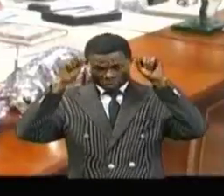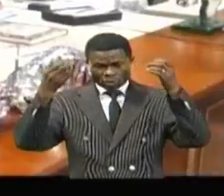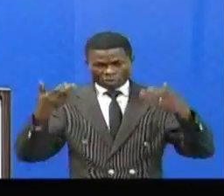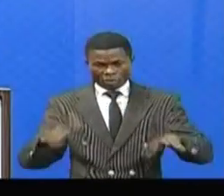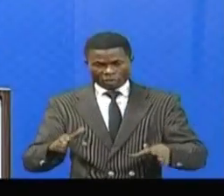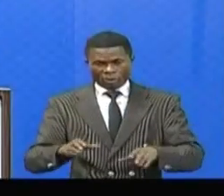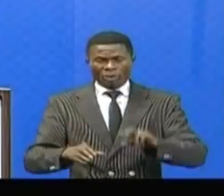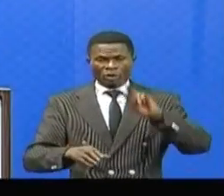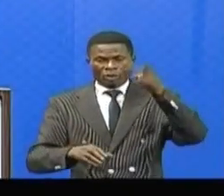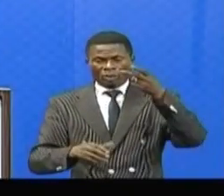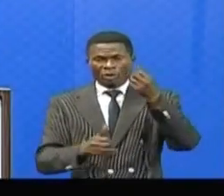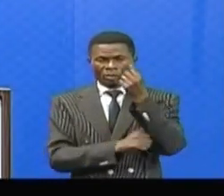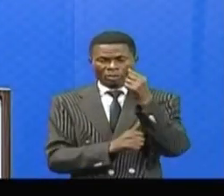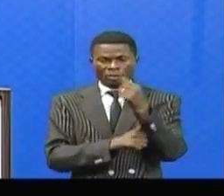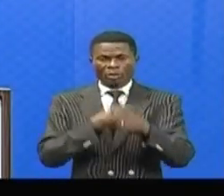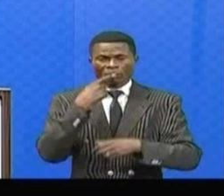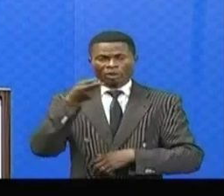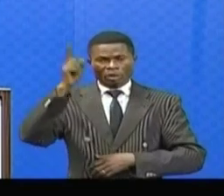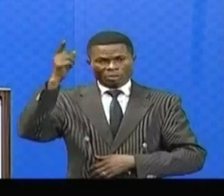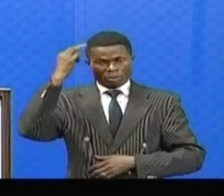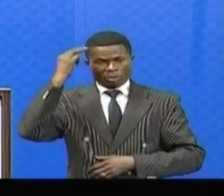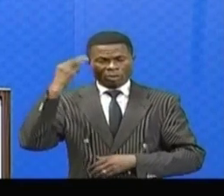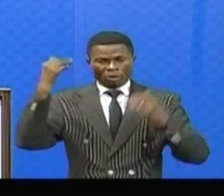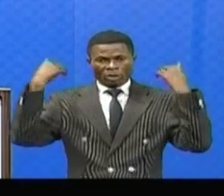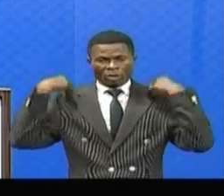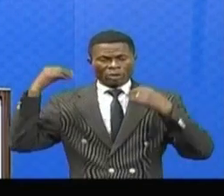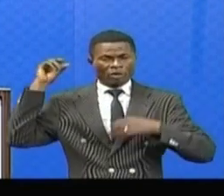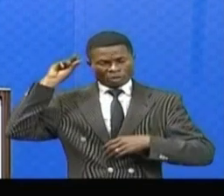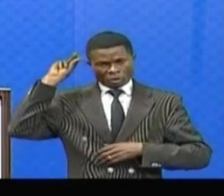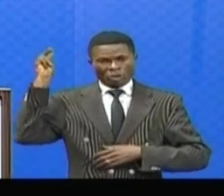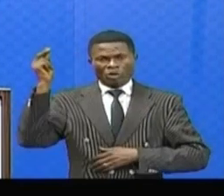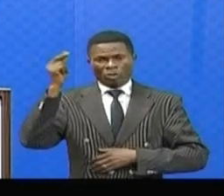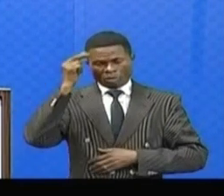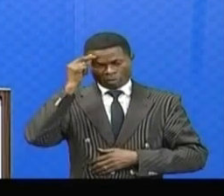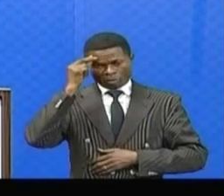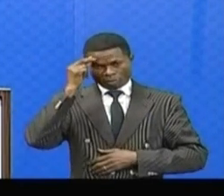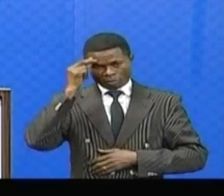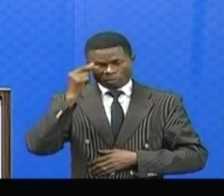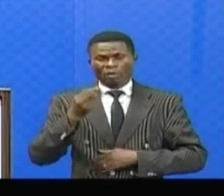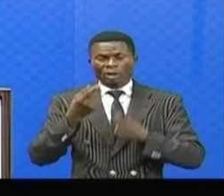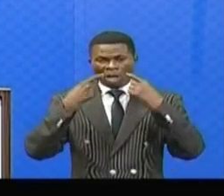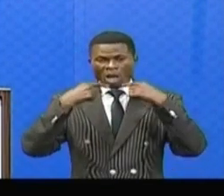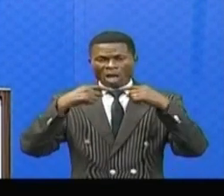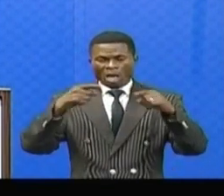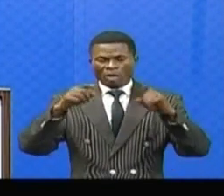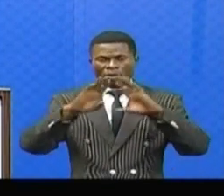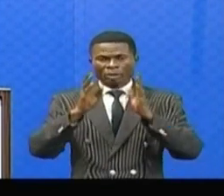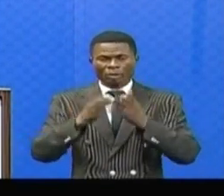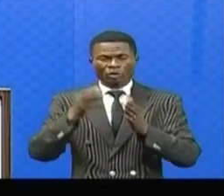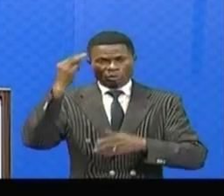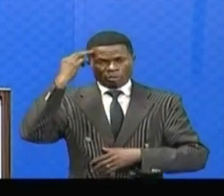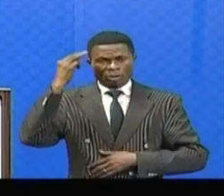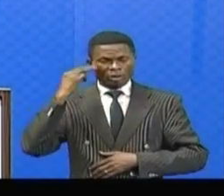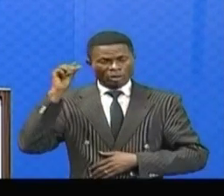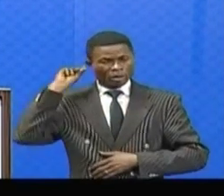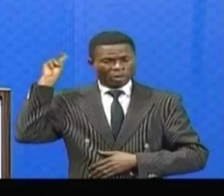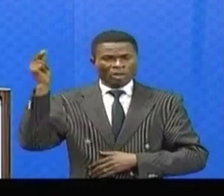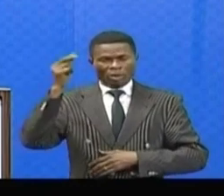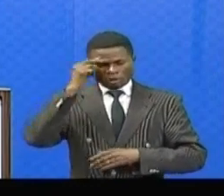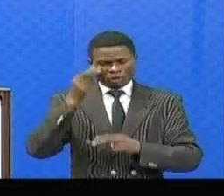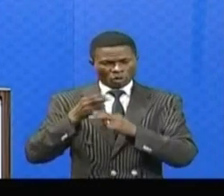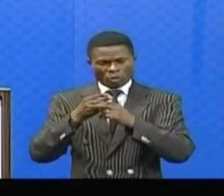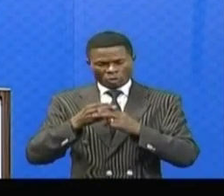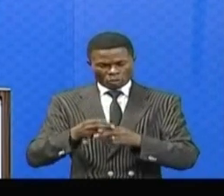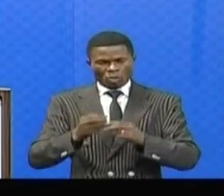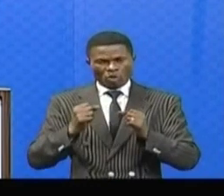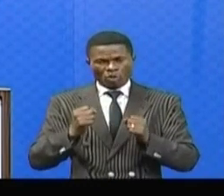de la République, le Premier ministre chef du gouvernement a d'abord tenu à rassurer le Conseil que le gouvernement suit de très